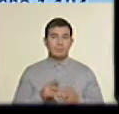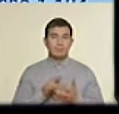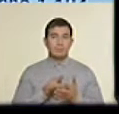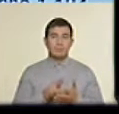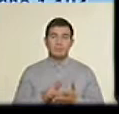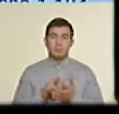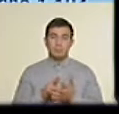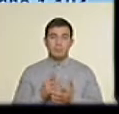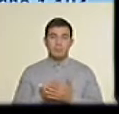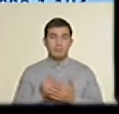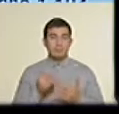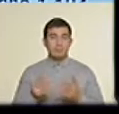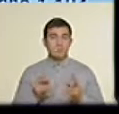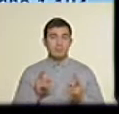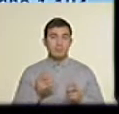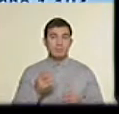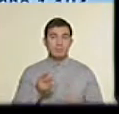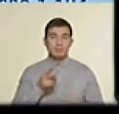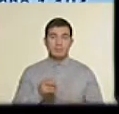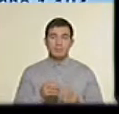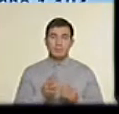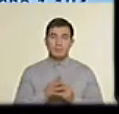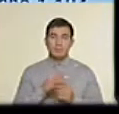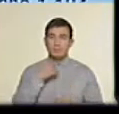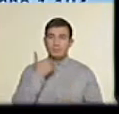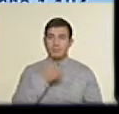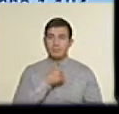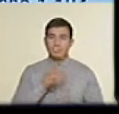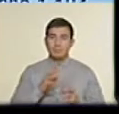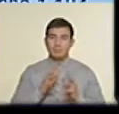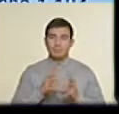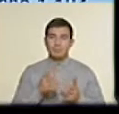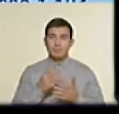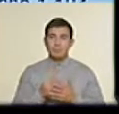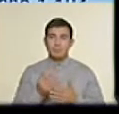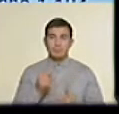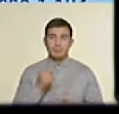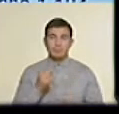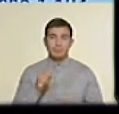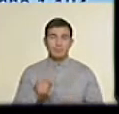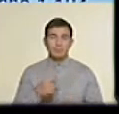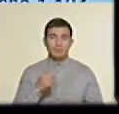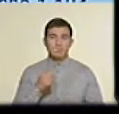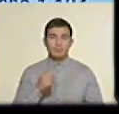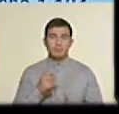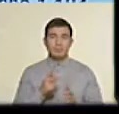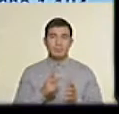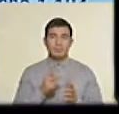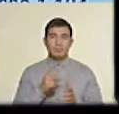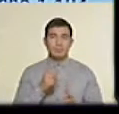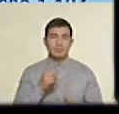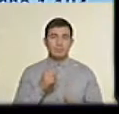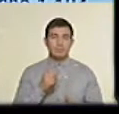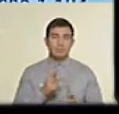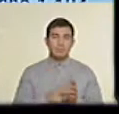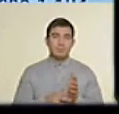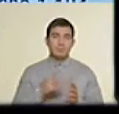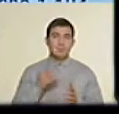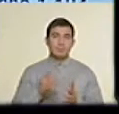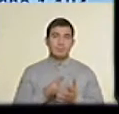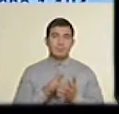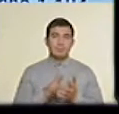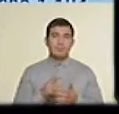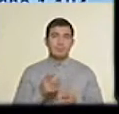tashkiloti ma'lumotlariga ko'ra, 2015-yilda dunyo bo'yicha 1.184 milliard sayyoh